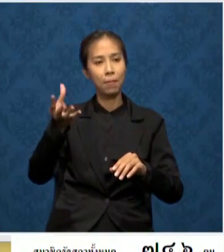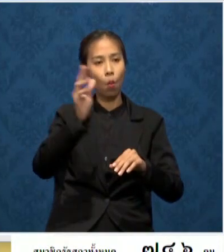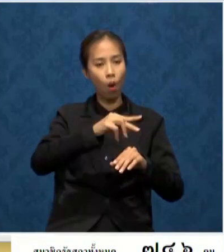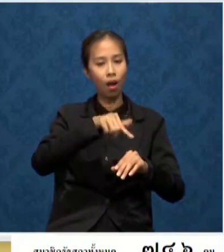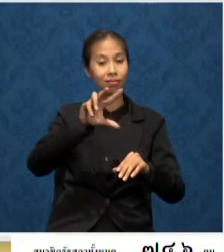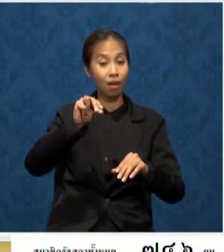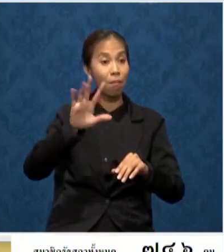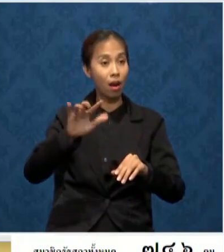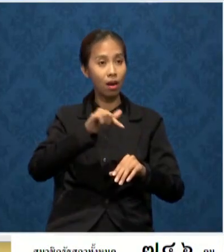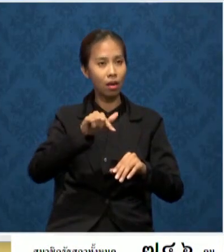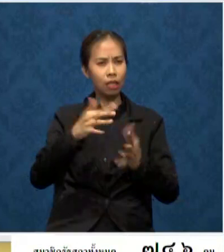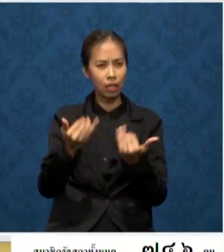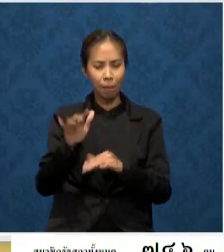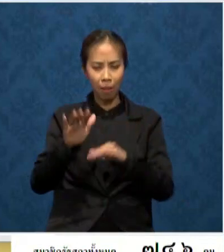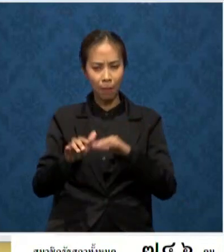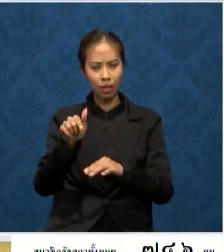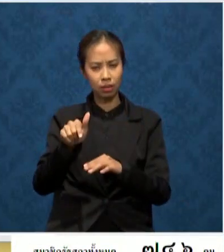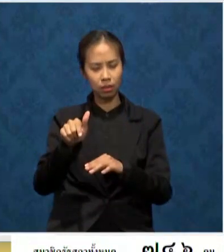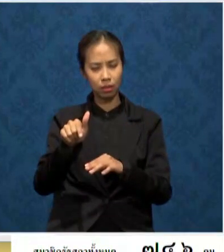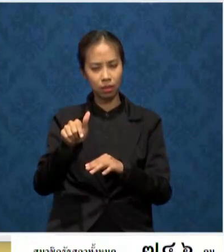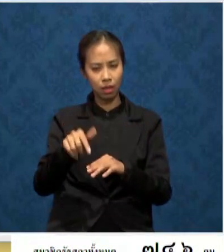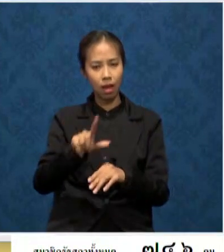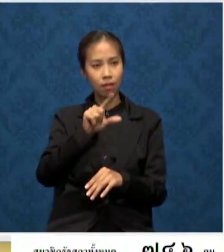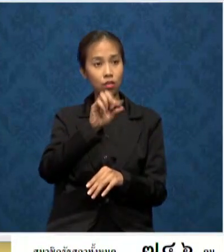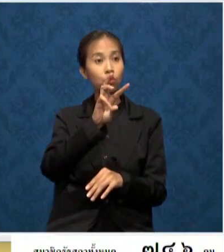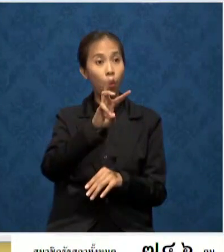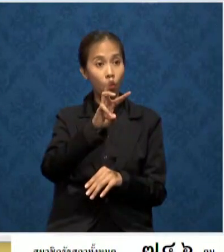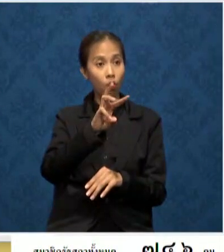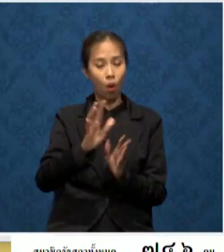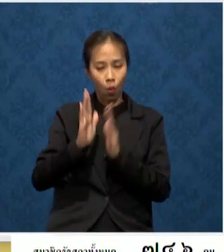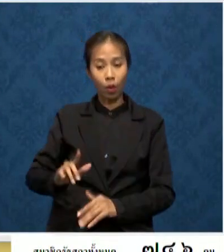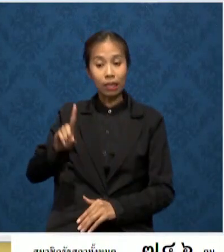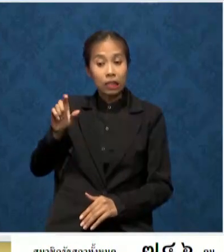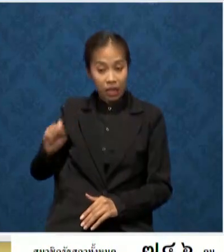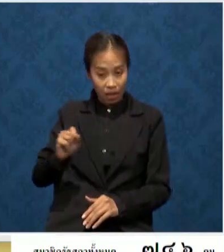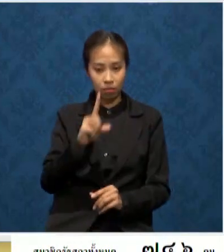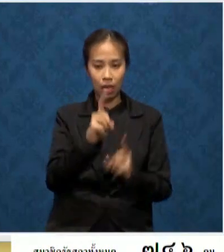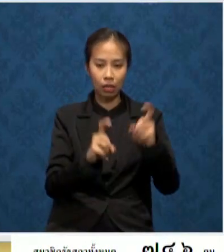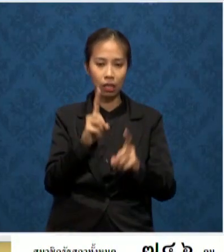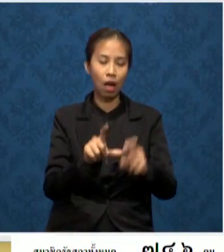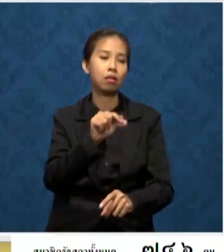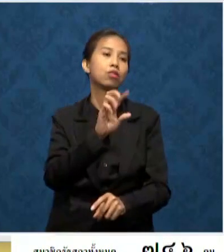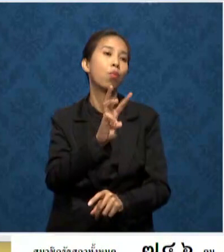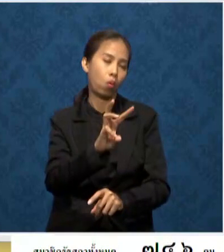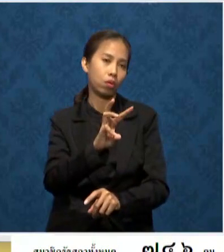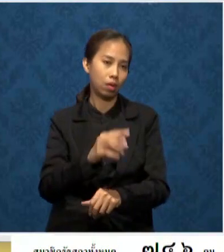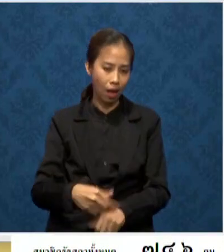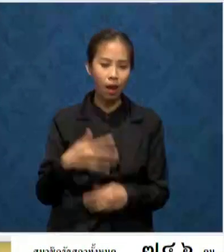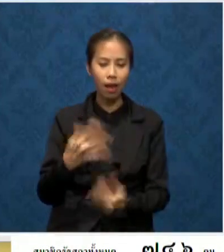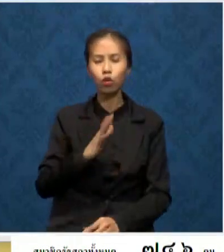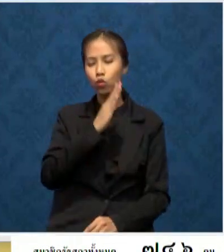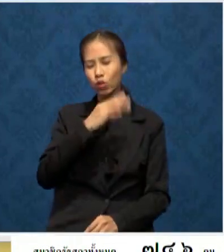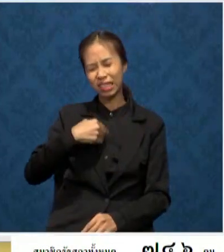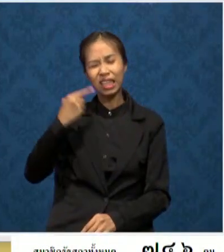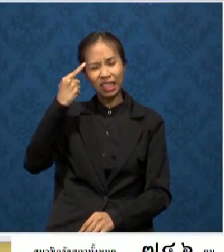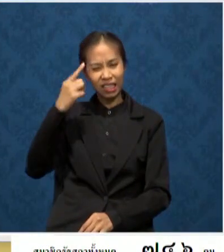ี้อยู่ที่ประมาณ 26 ต่อแสนประชากรนั่หมายความว่าถ้าเราจะไปสู่เป้าหมายุทศาสชา